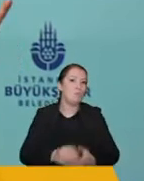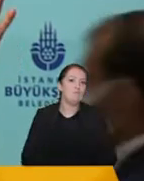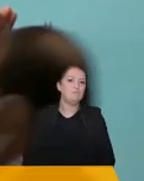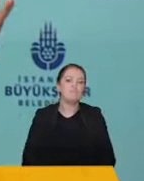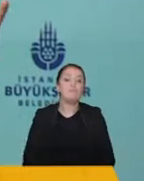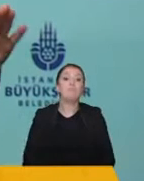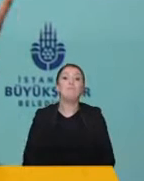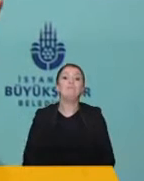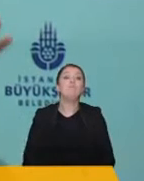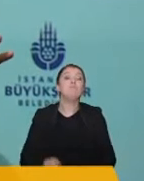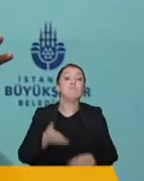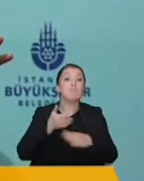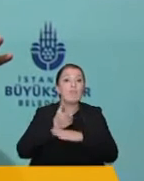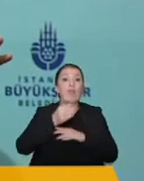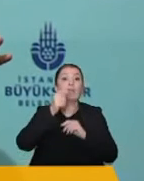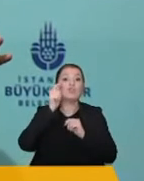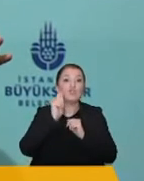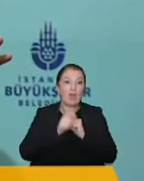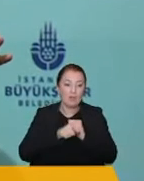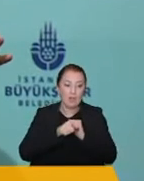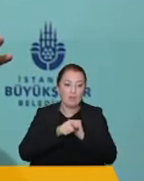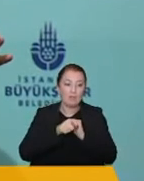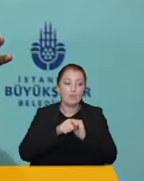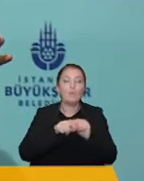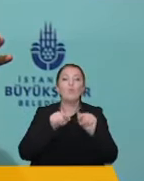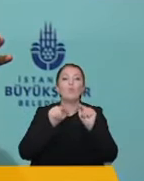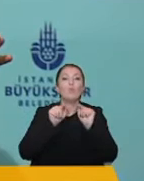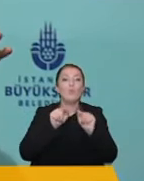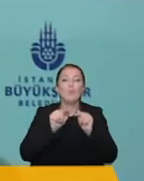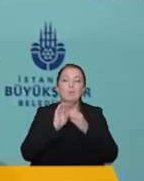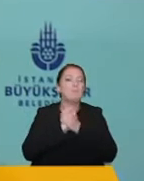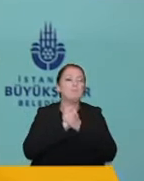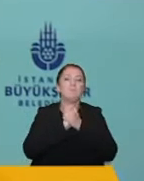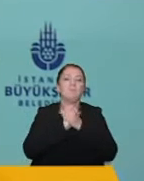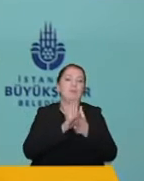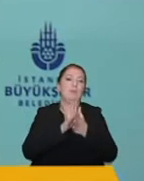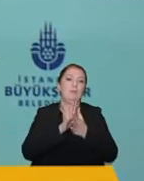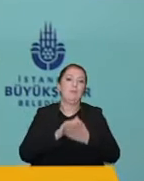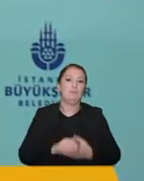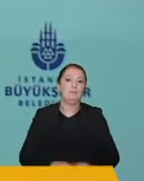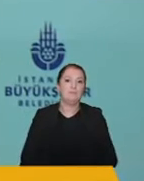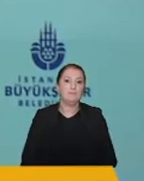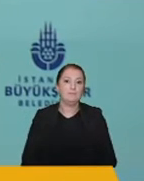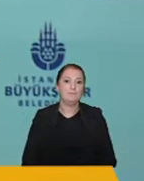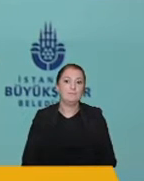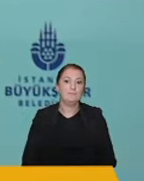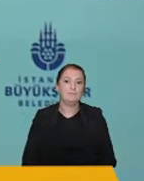Yani gerçekten bu takdire şayan bir tavır.